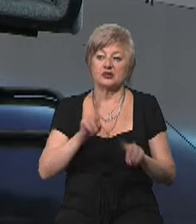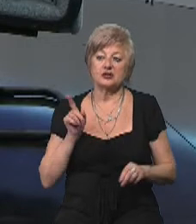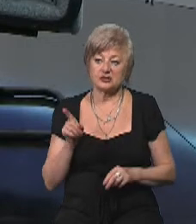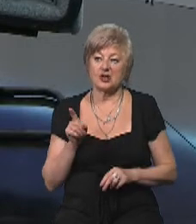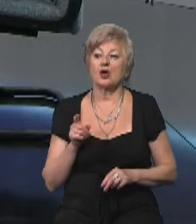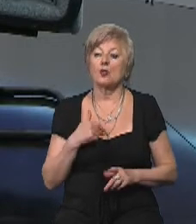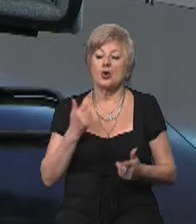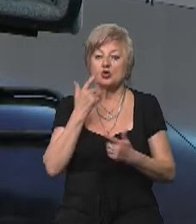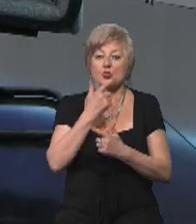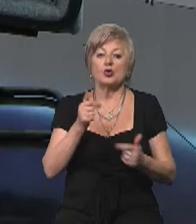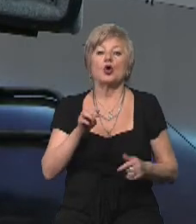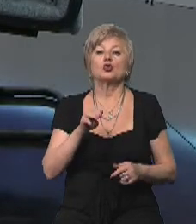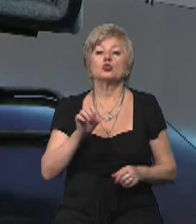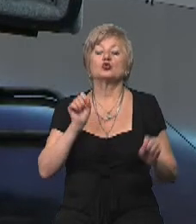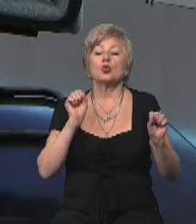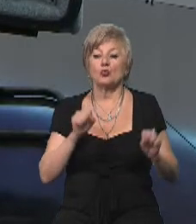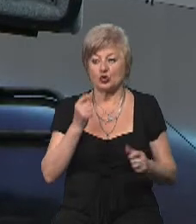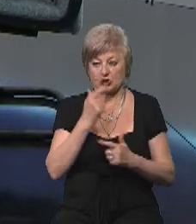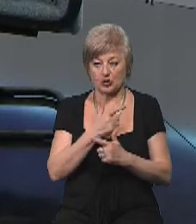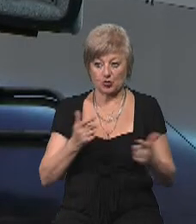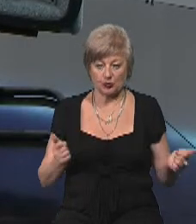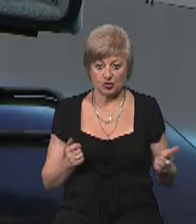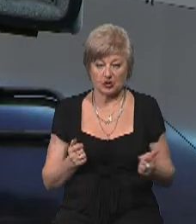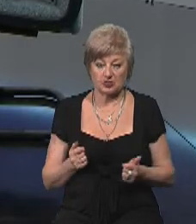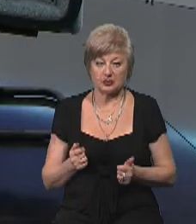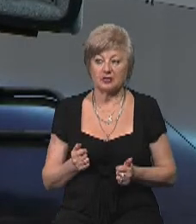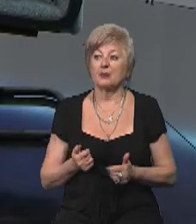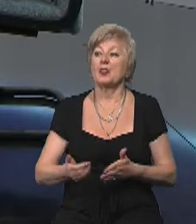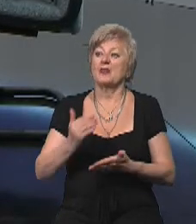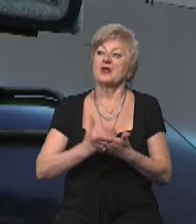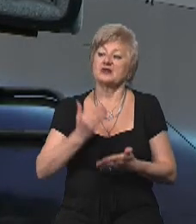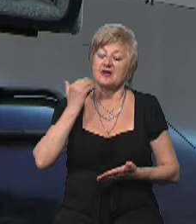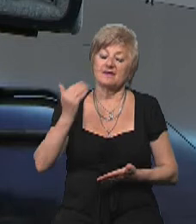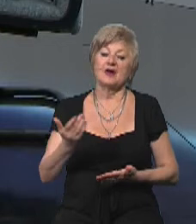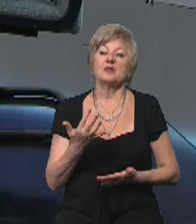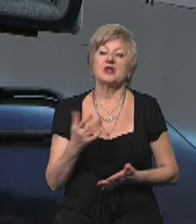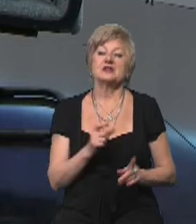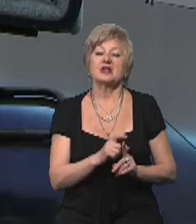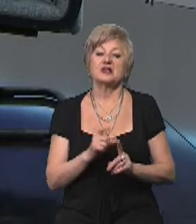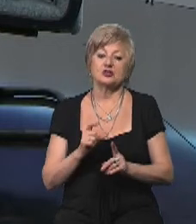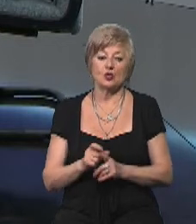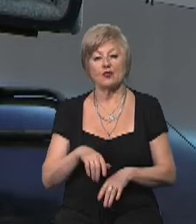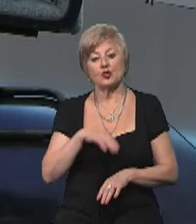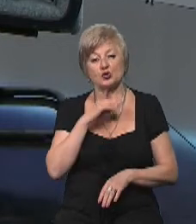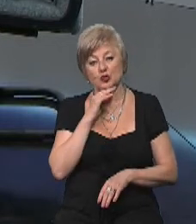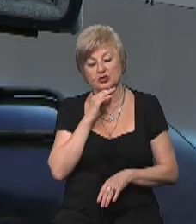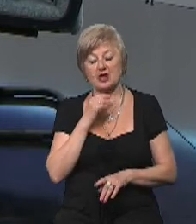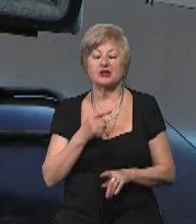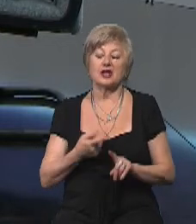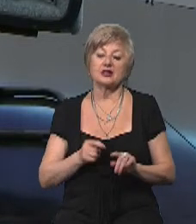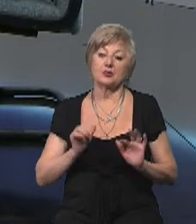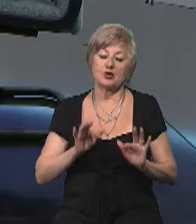ми повідомляємо тільки те, що можна повідомити. Так. І пані Анастасія, на завершення вам кілька слів про те, чи достатніх цих заходів